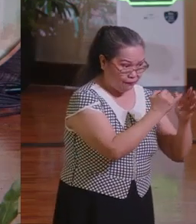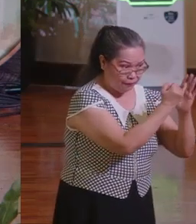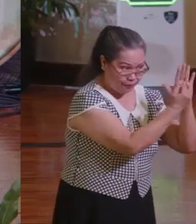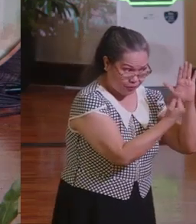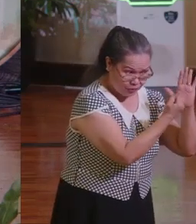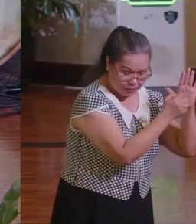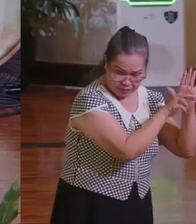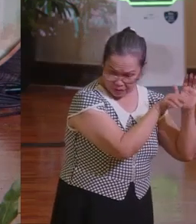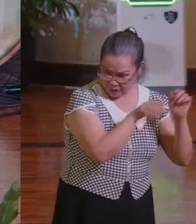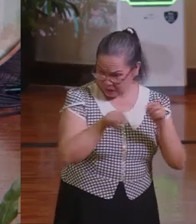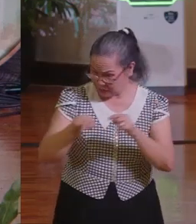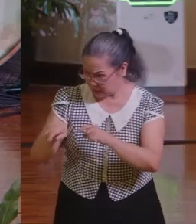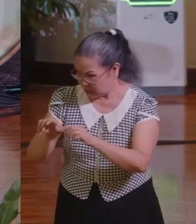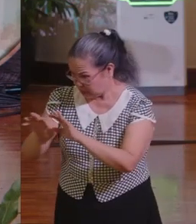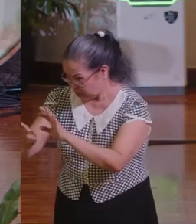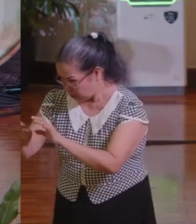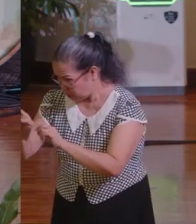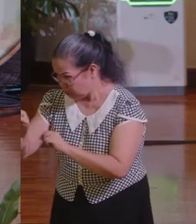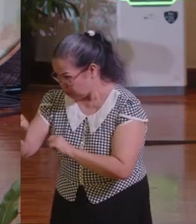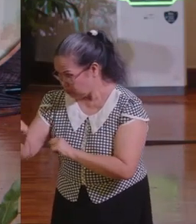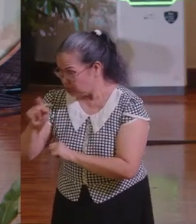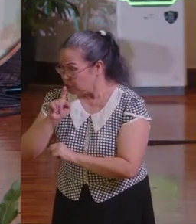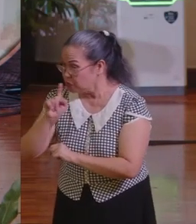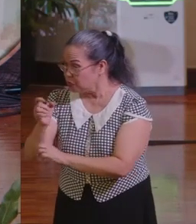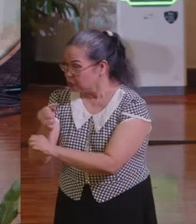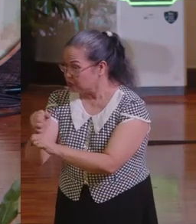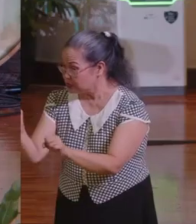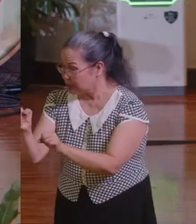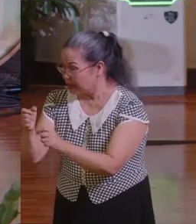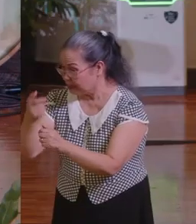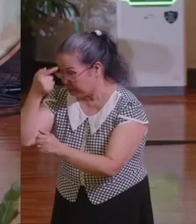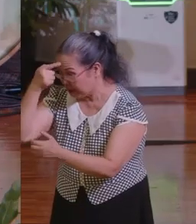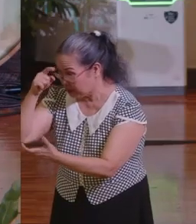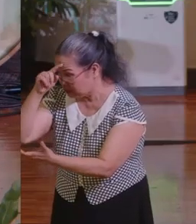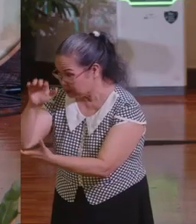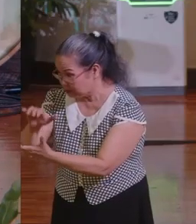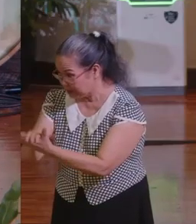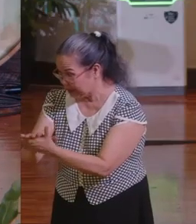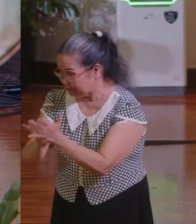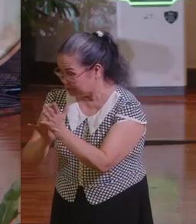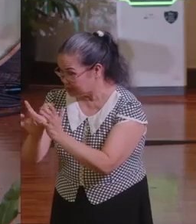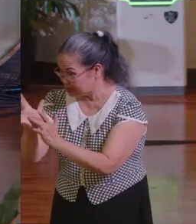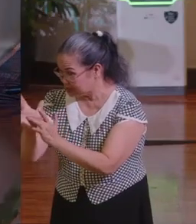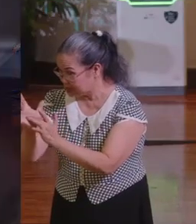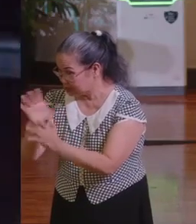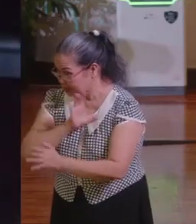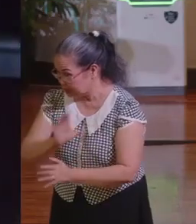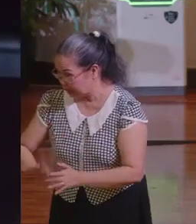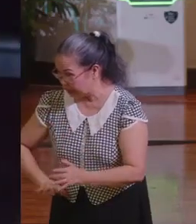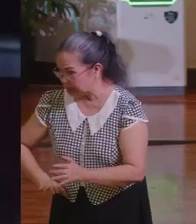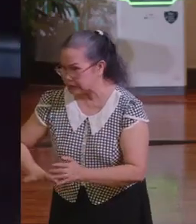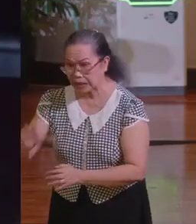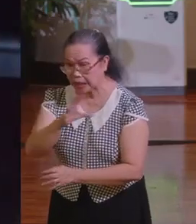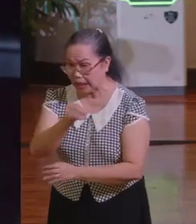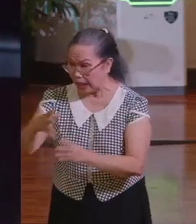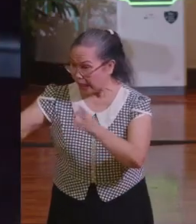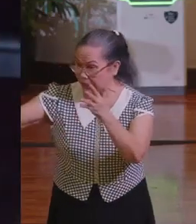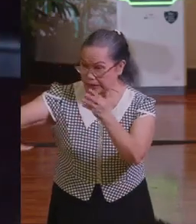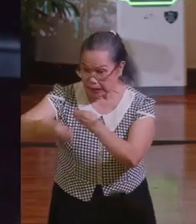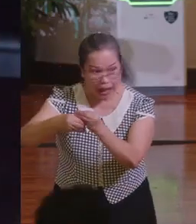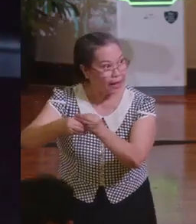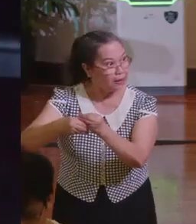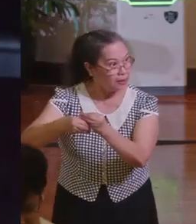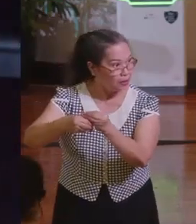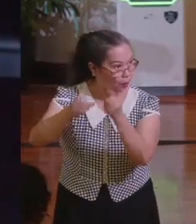Galatia na ang kaligtasan ay sa pamamagitan ng pananampalataya kay Jesus at kasama ang pagsunod